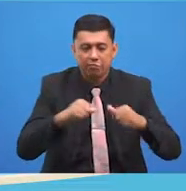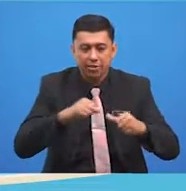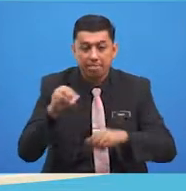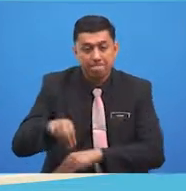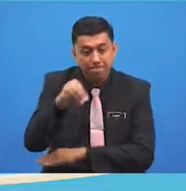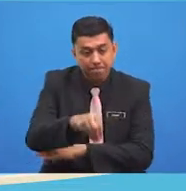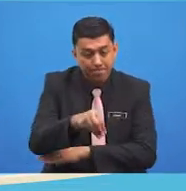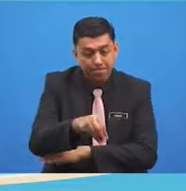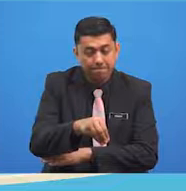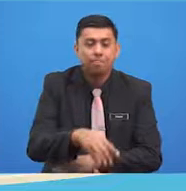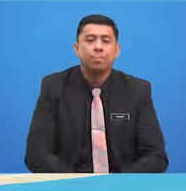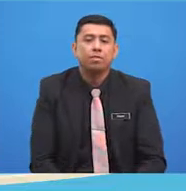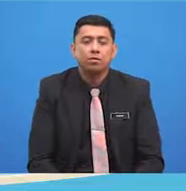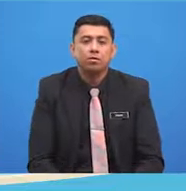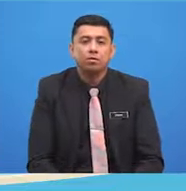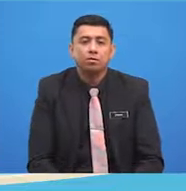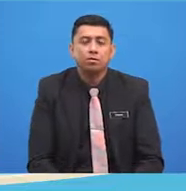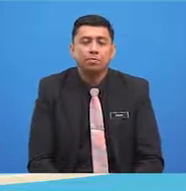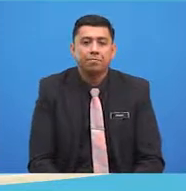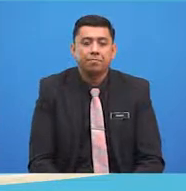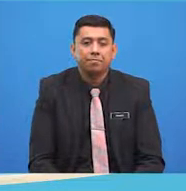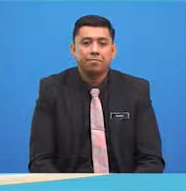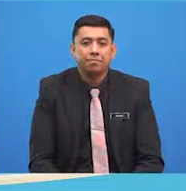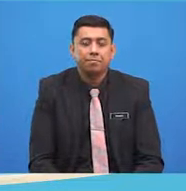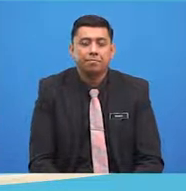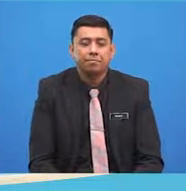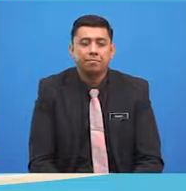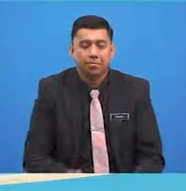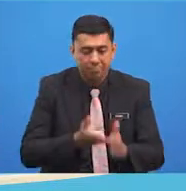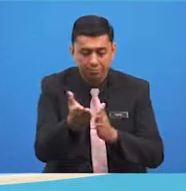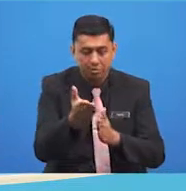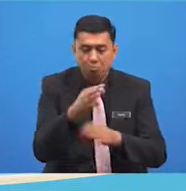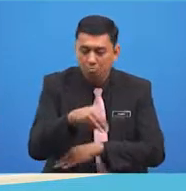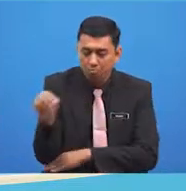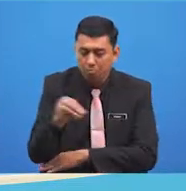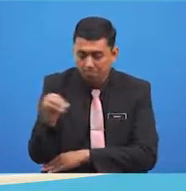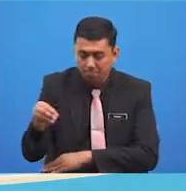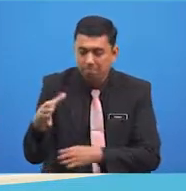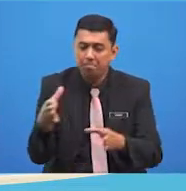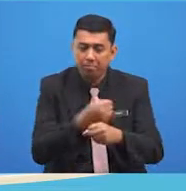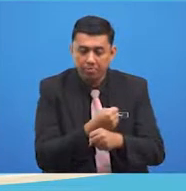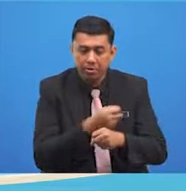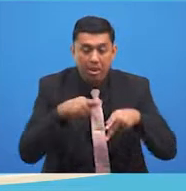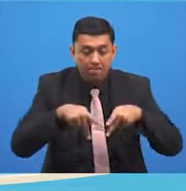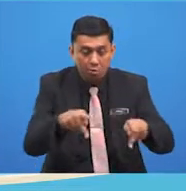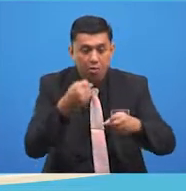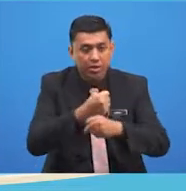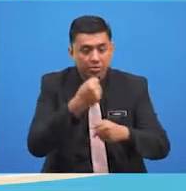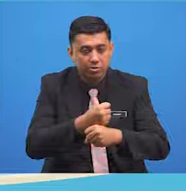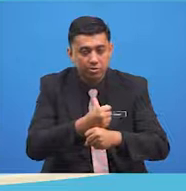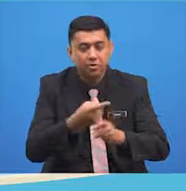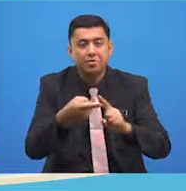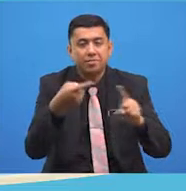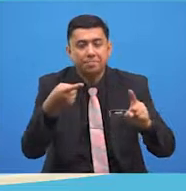pertanian, perlembungan dan pengkuarian. Seterusnya, murid-murid, terdapat juga peluang pekerjaan dari